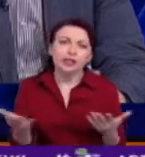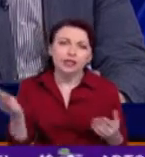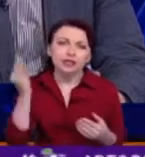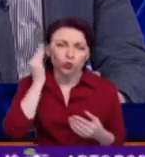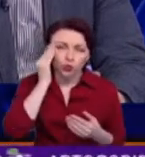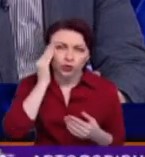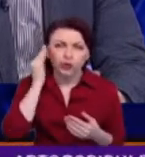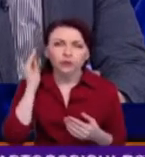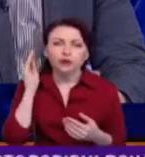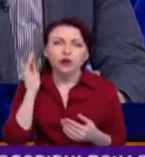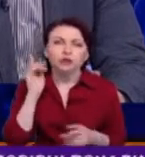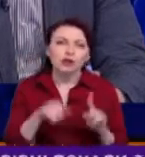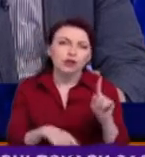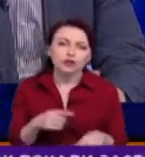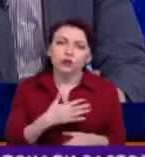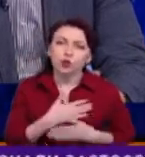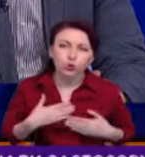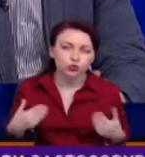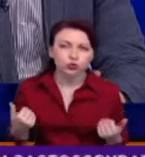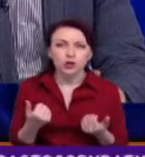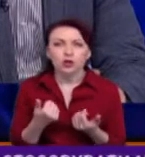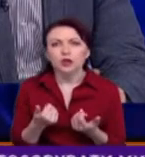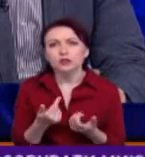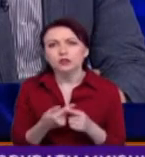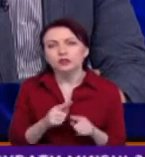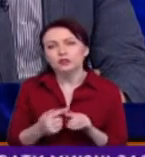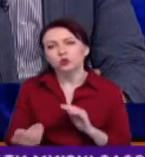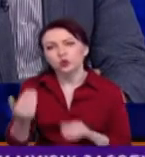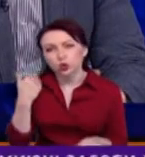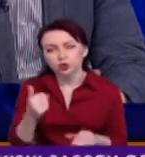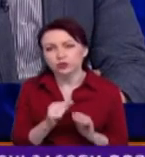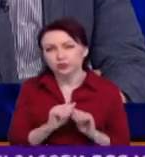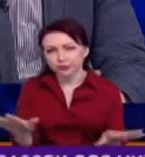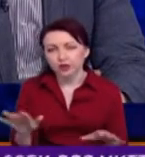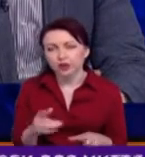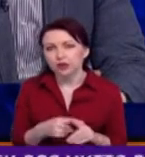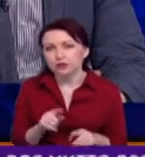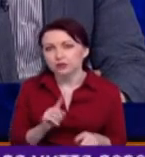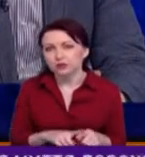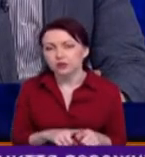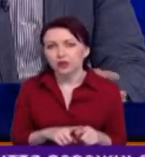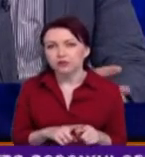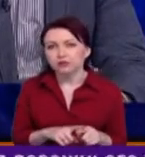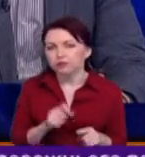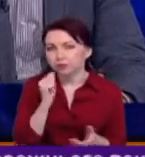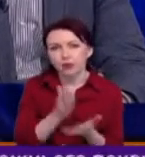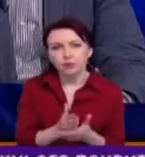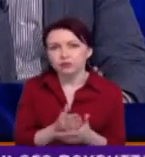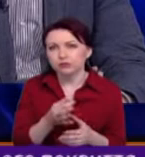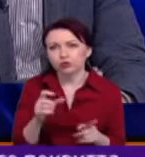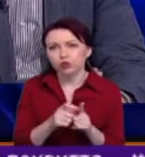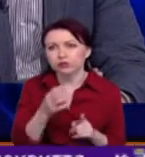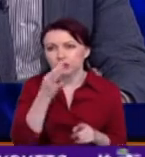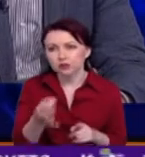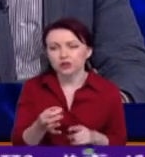Одні, які не хочуть боятися цих досрочних, то це Бурбак уже сьогодні прямим текстом сказав, поэтому не надо.